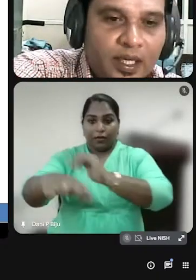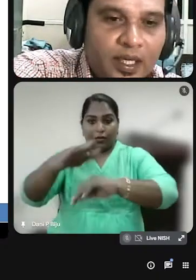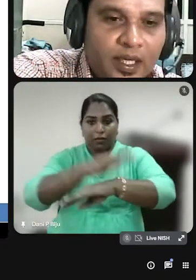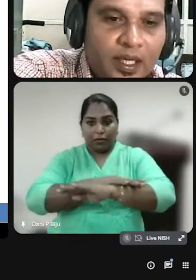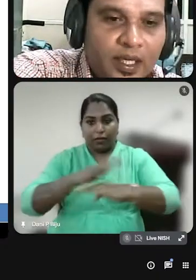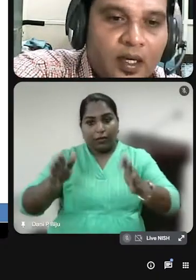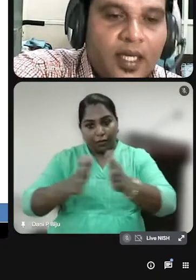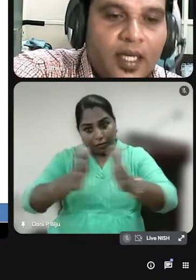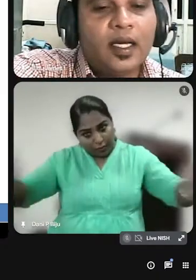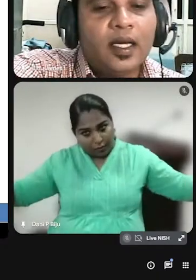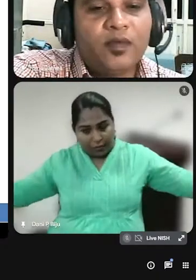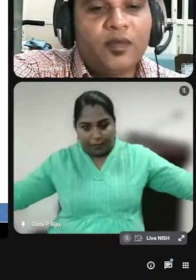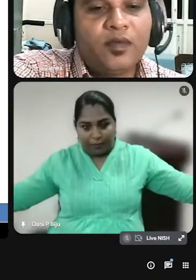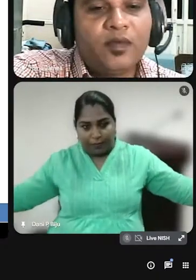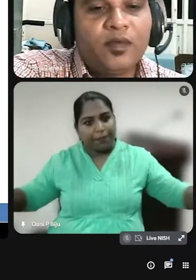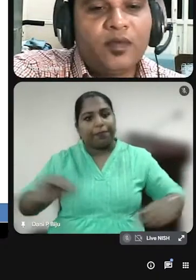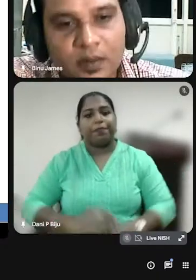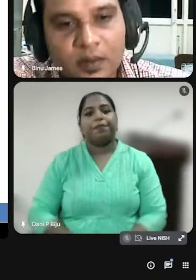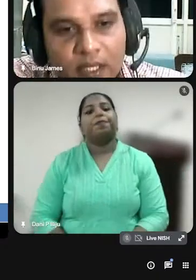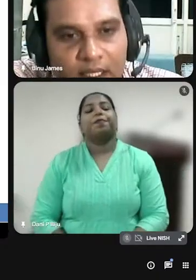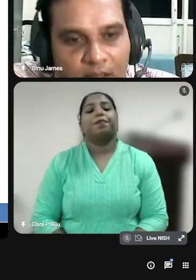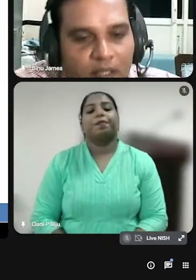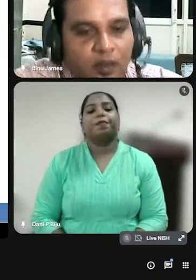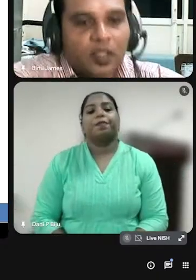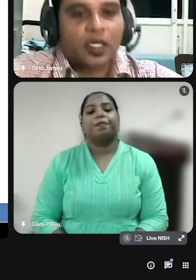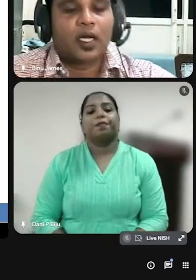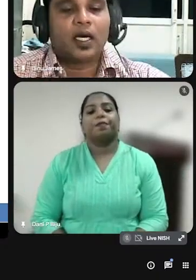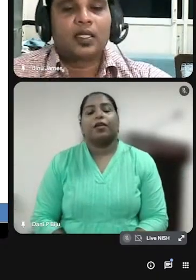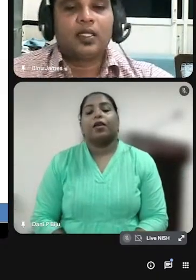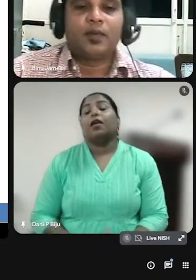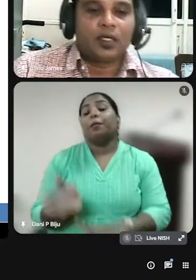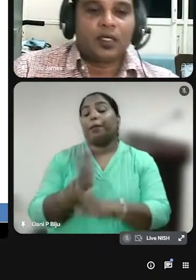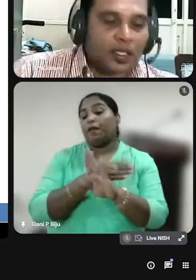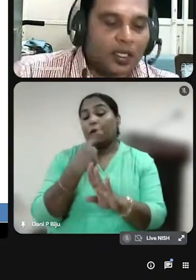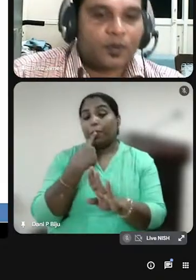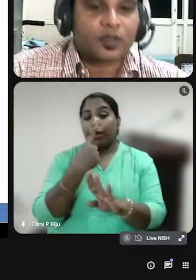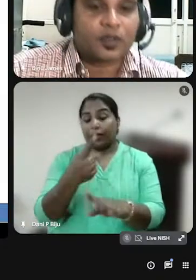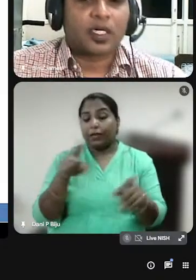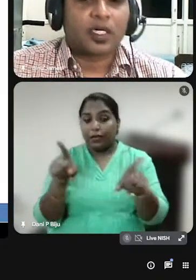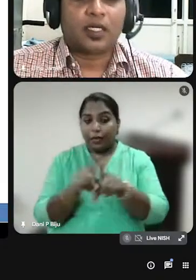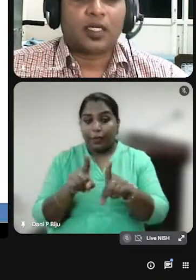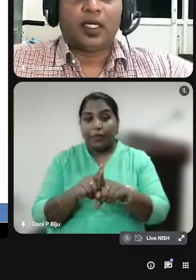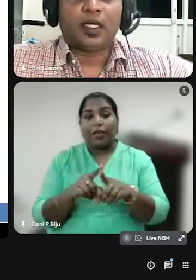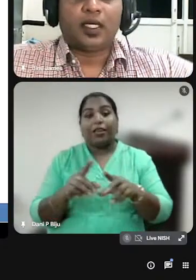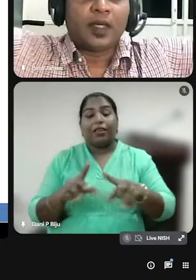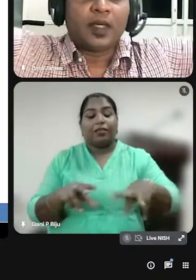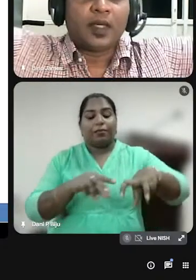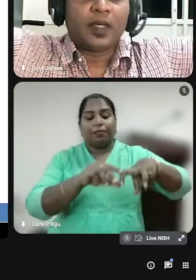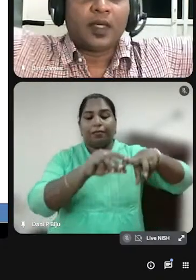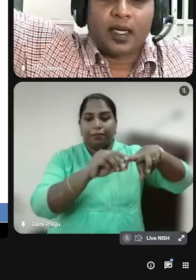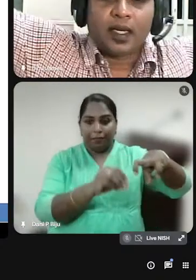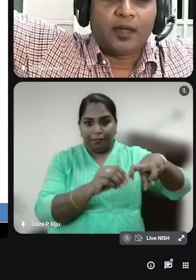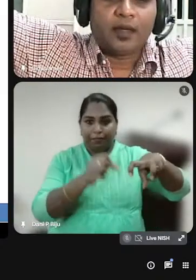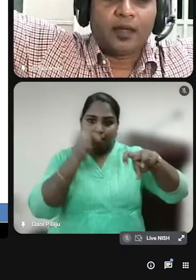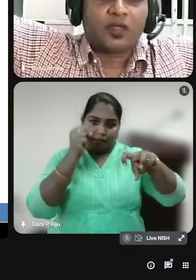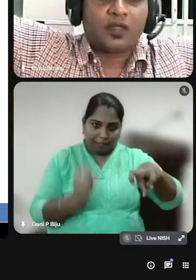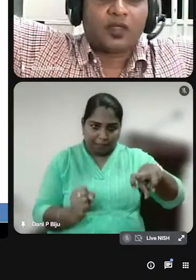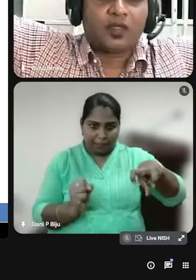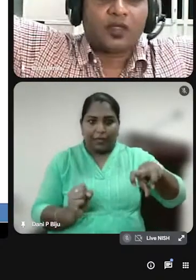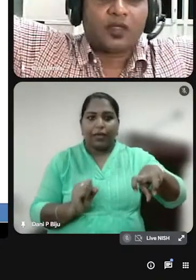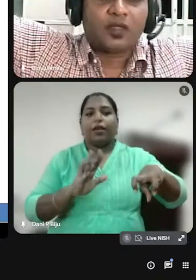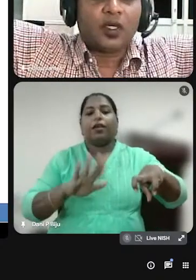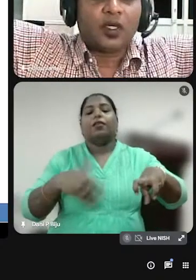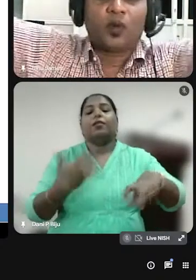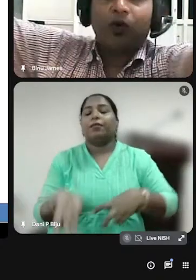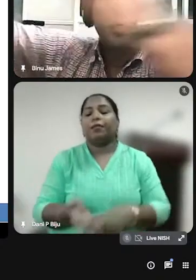പിടിക്കും. രണ്ട് കൈയും വിരിച്ചു പിടിച്ച് നമ്മൾ നേരത്തെ പറഞ്ഞ പോലെ തന്നെ ആദ്യം ഇരുന്ന അതേ പൊസിഷനിലാണ് നമ്മൾ ഇരിക്കുക. രണ്ട് കൈയും വിരിച്ചു